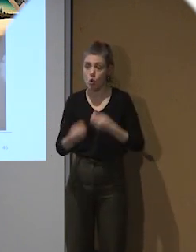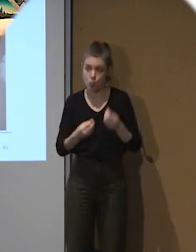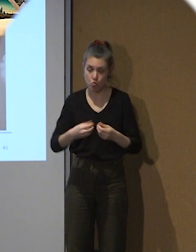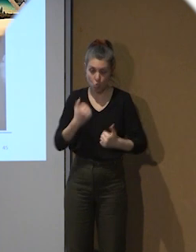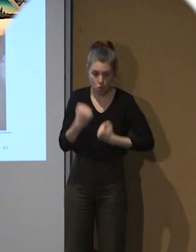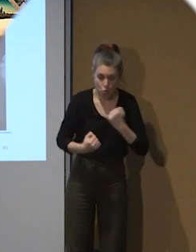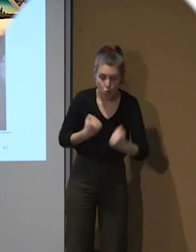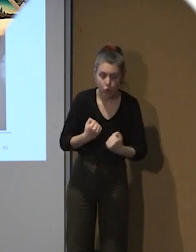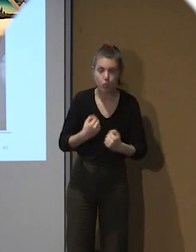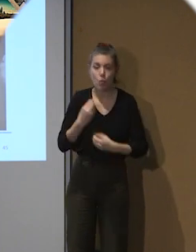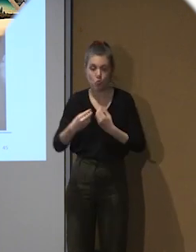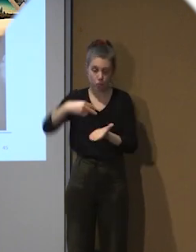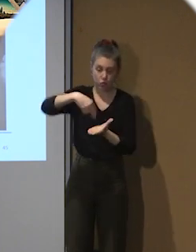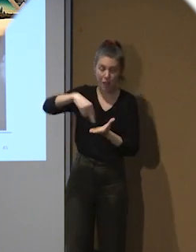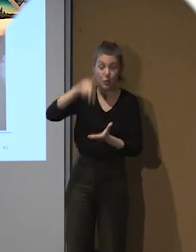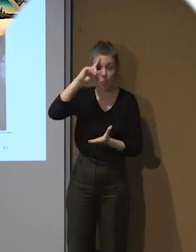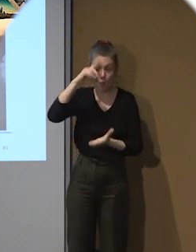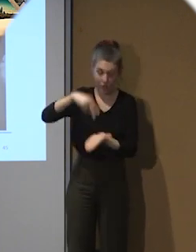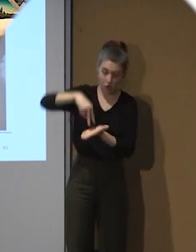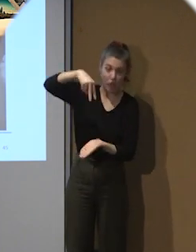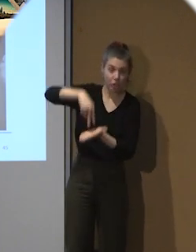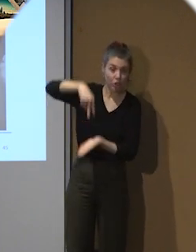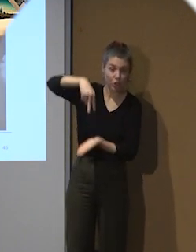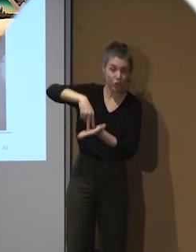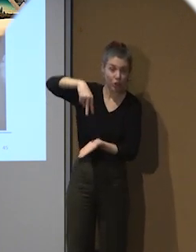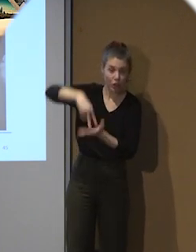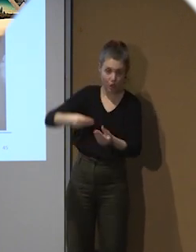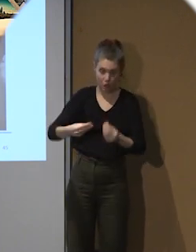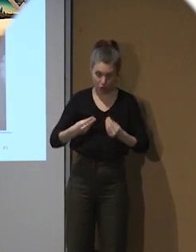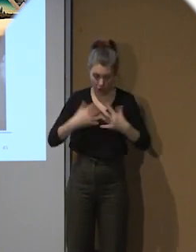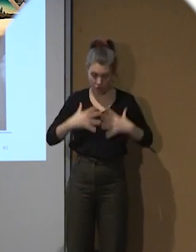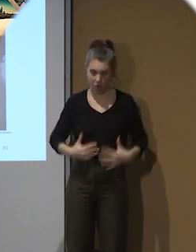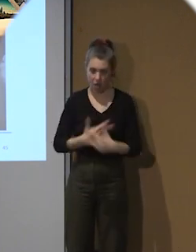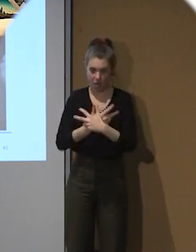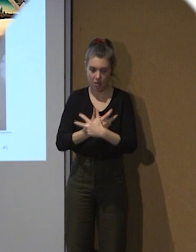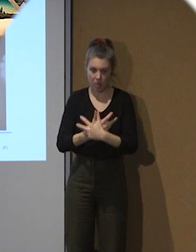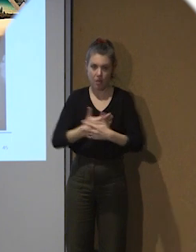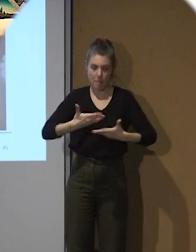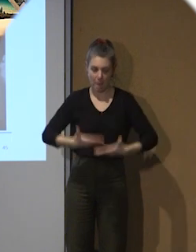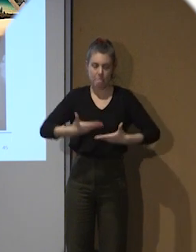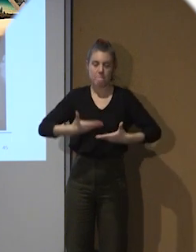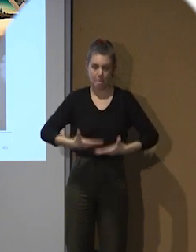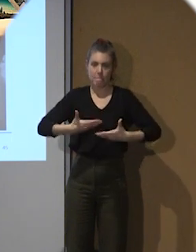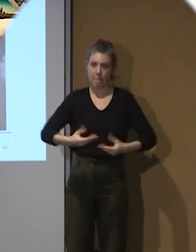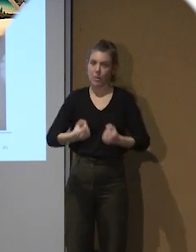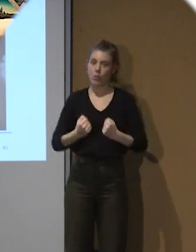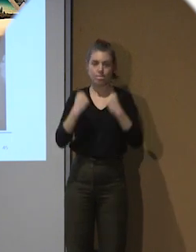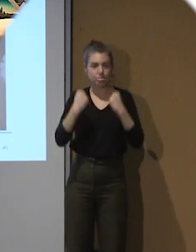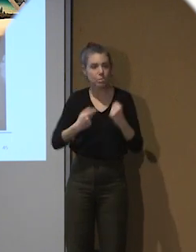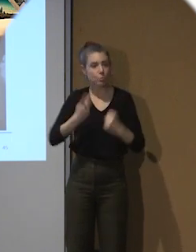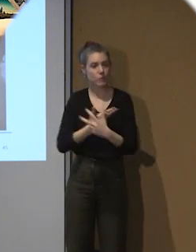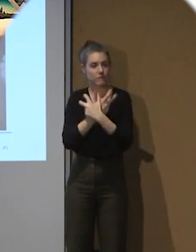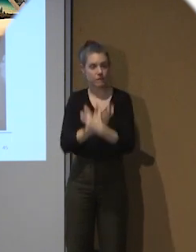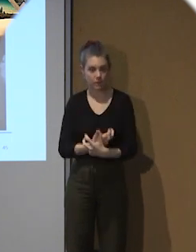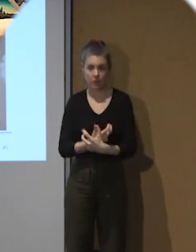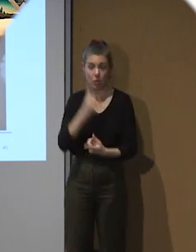qui va inclure des sauts. Et justement, cette pression au sol, ça va provoquer une pression positive au niveau de l'os qui va justement régénérer